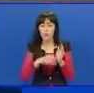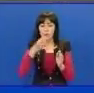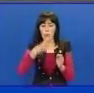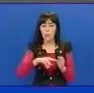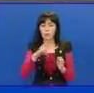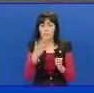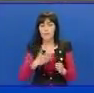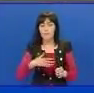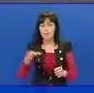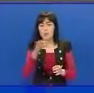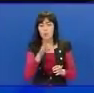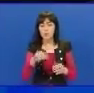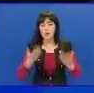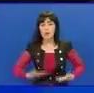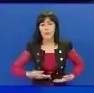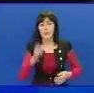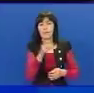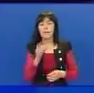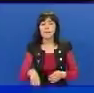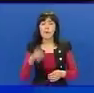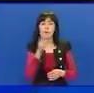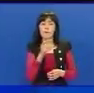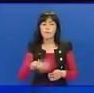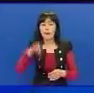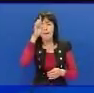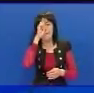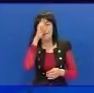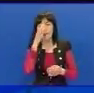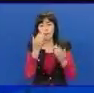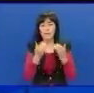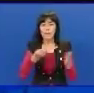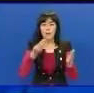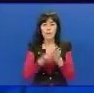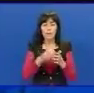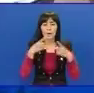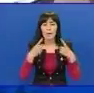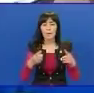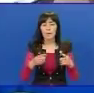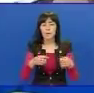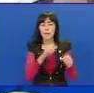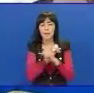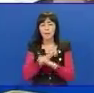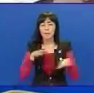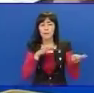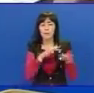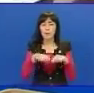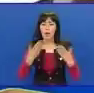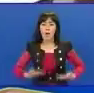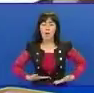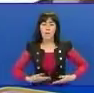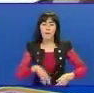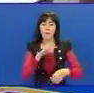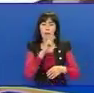108.932-сі біздің облыстың тұрғындары. Осы азаматтар мемлекеттік кепілді төлемдерден басқа оңалту шаралары және әлеуметтік